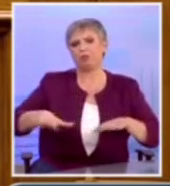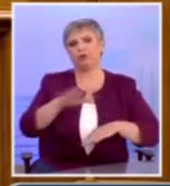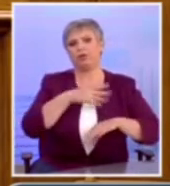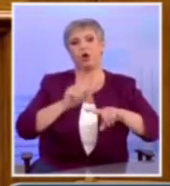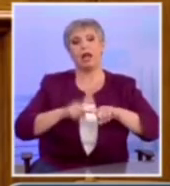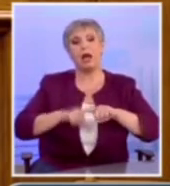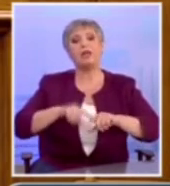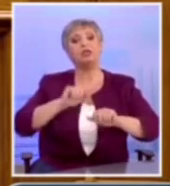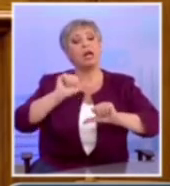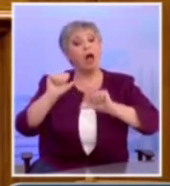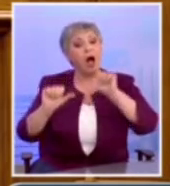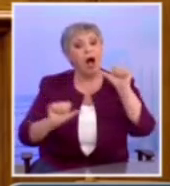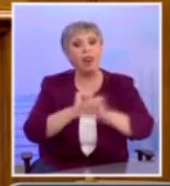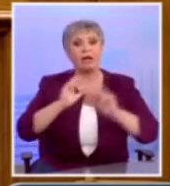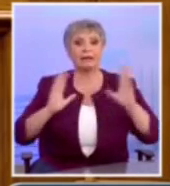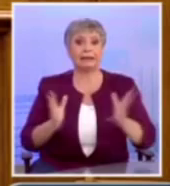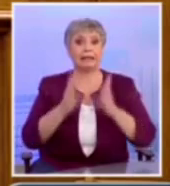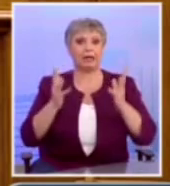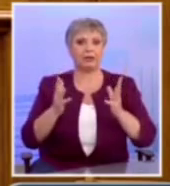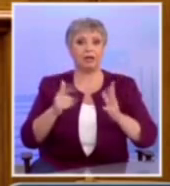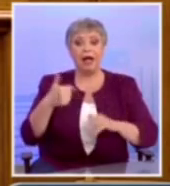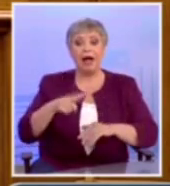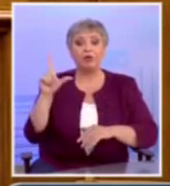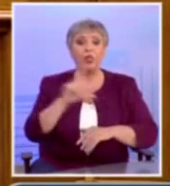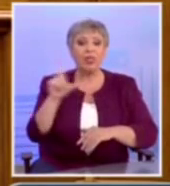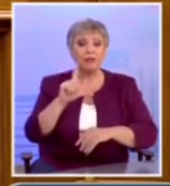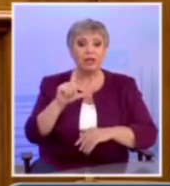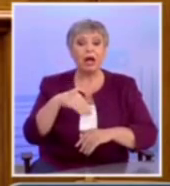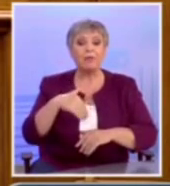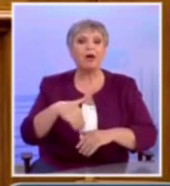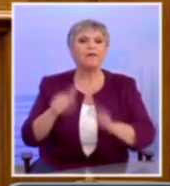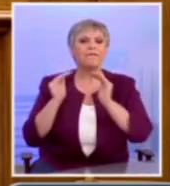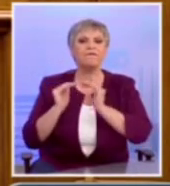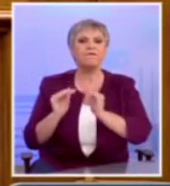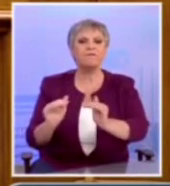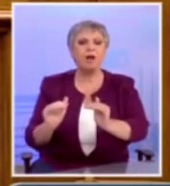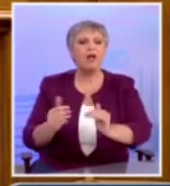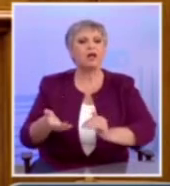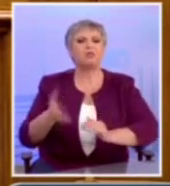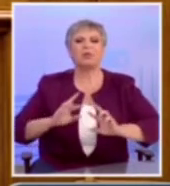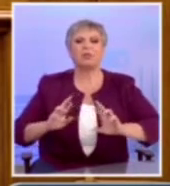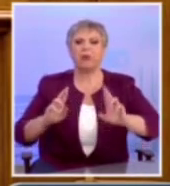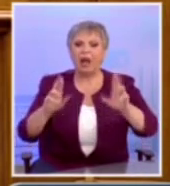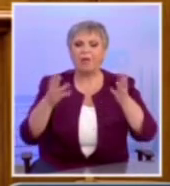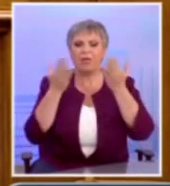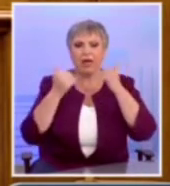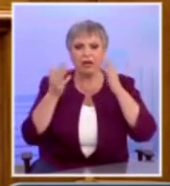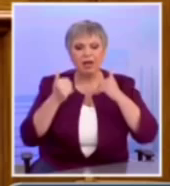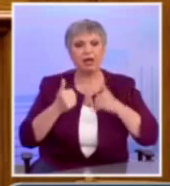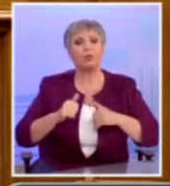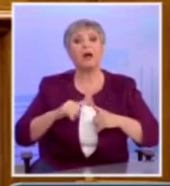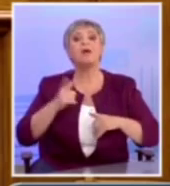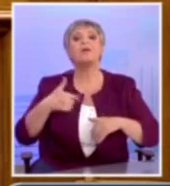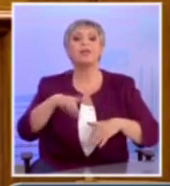κάτι άλλαξε. Αν δεν αλλάξει κάτι την Δευτέρα, αν δεν υπάρχει αυτή η αισιοδοξία, αν δεν έχουμε συμβάλει όλοι